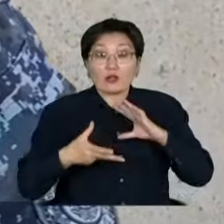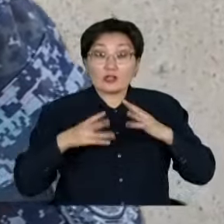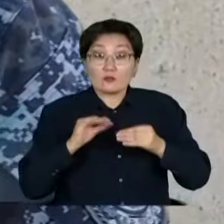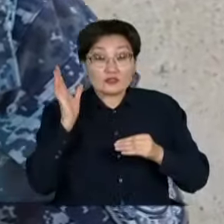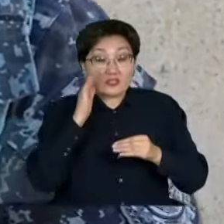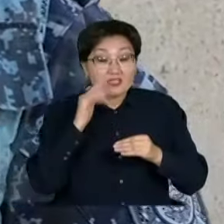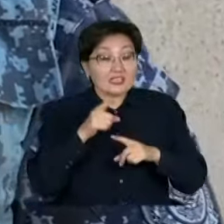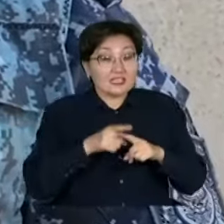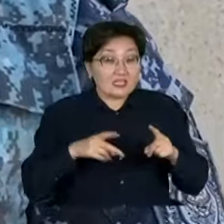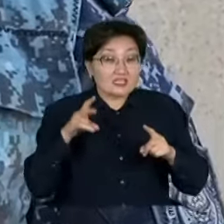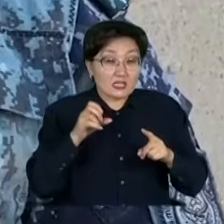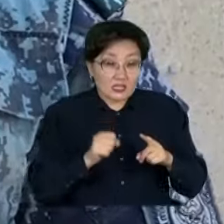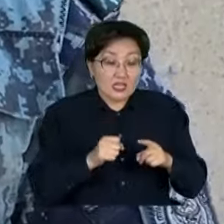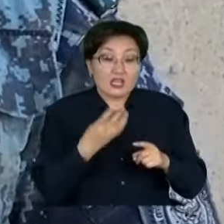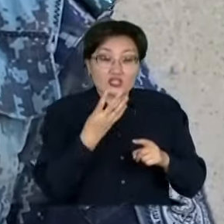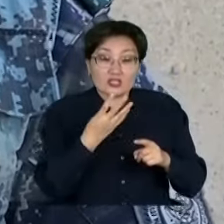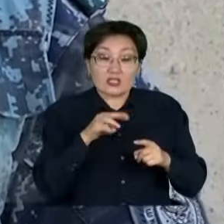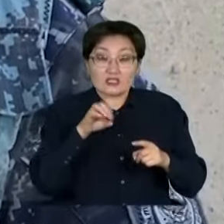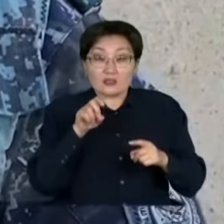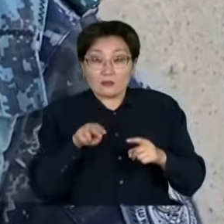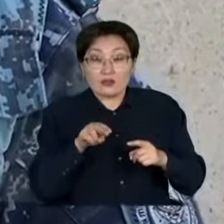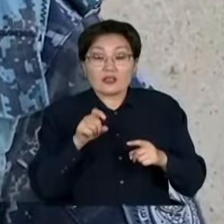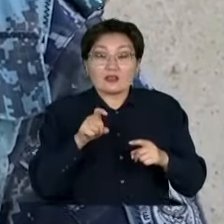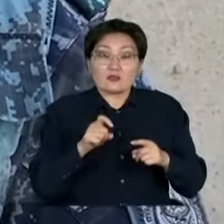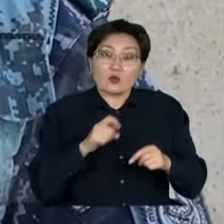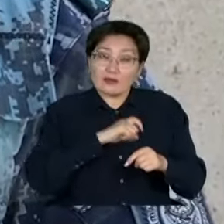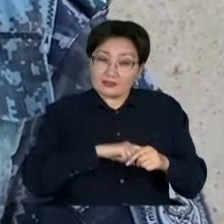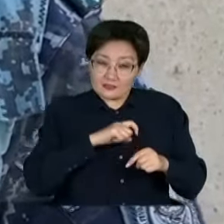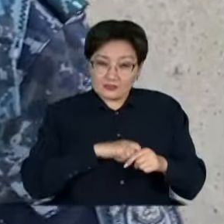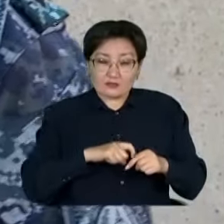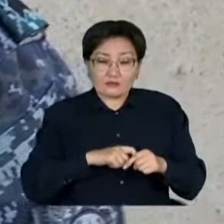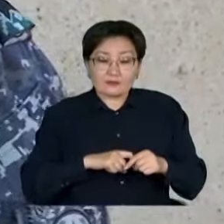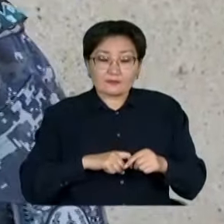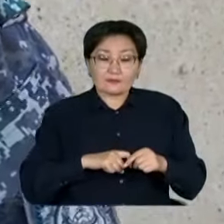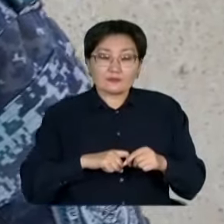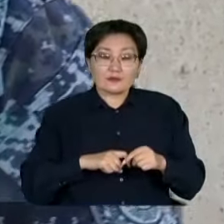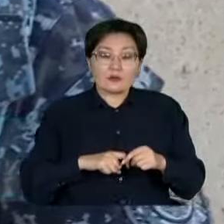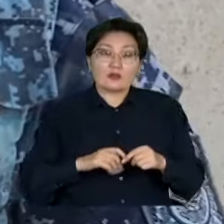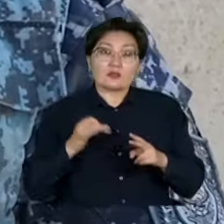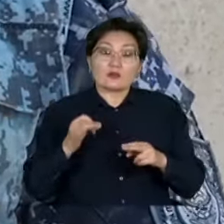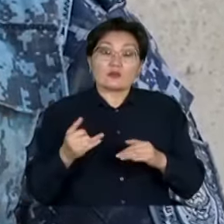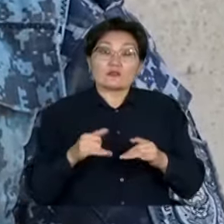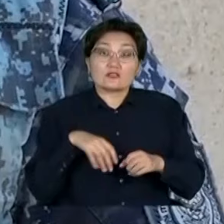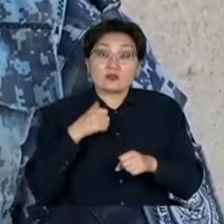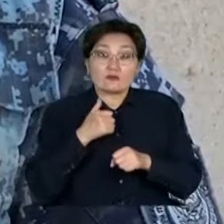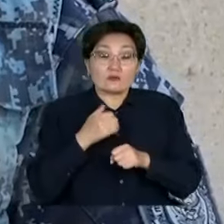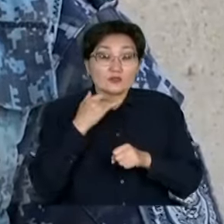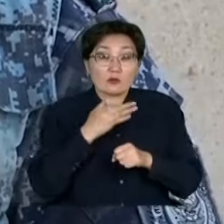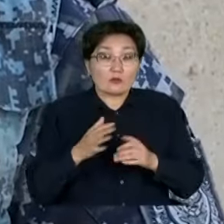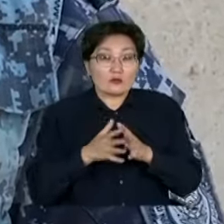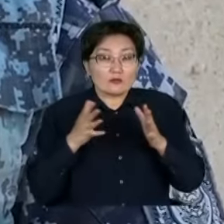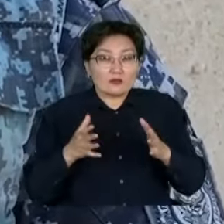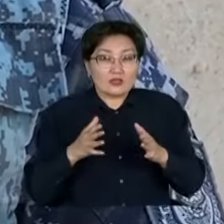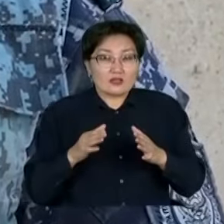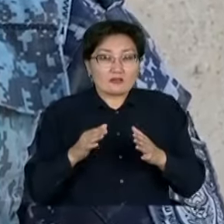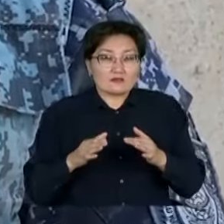собаки делятся на Четыре типа это холерик сангвиник флегматик и меланхолик в основном У меня более такой